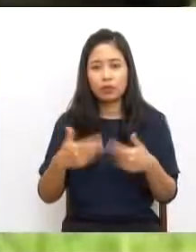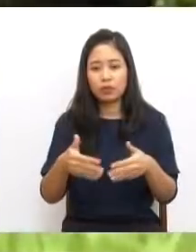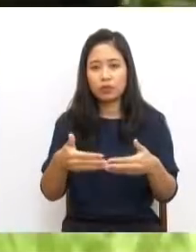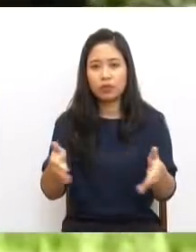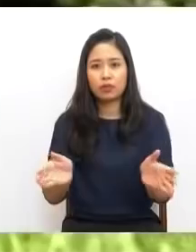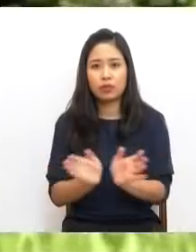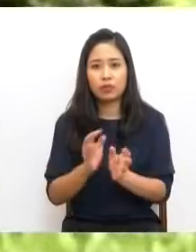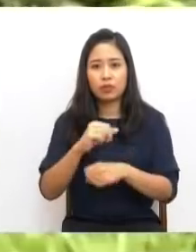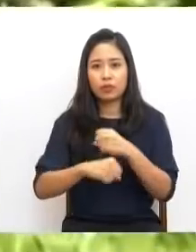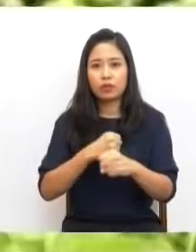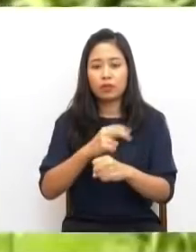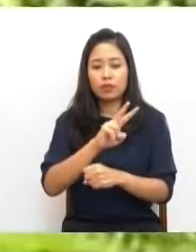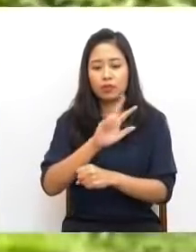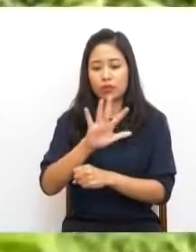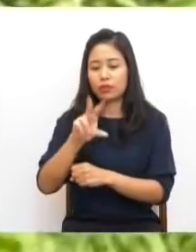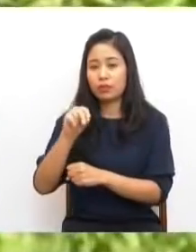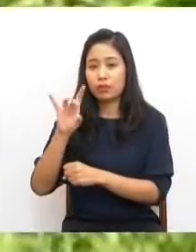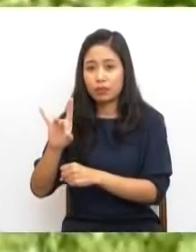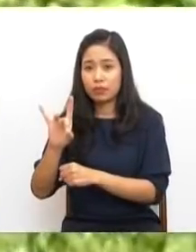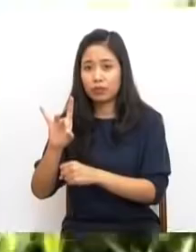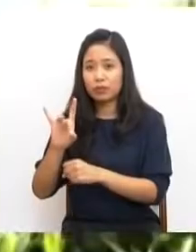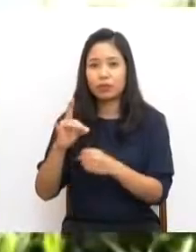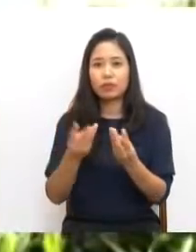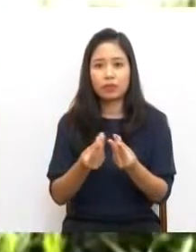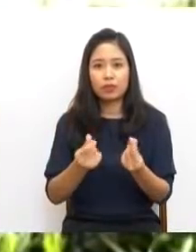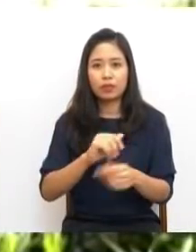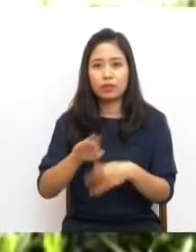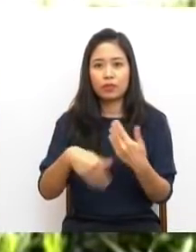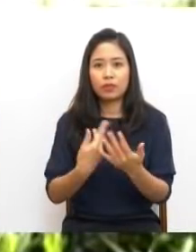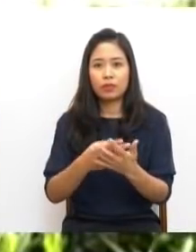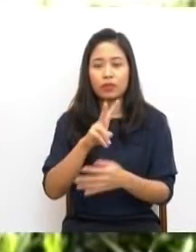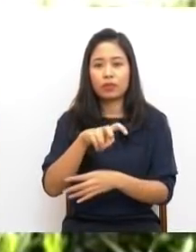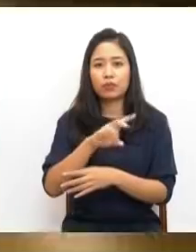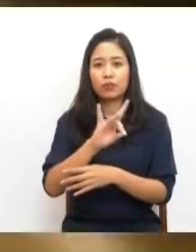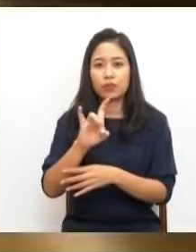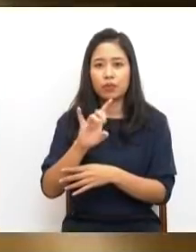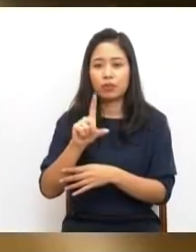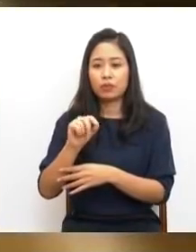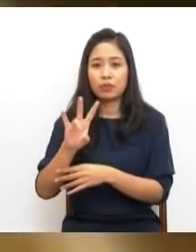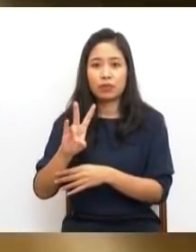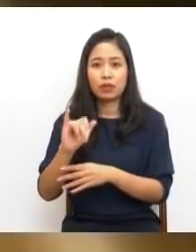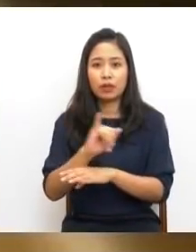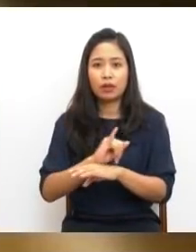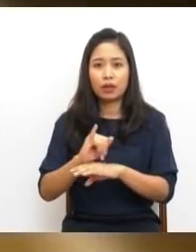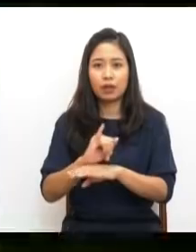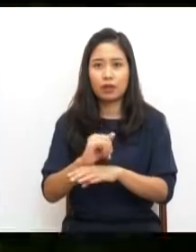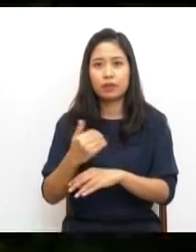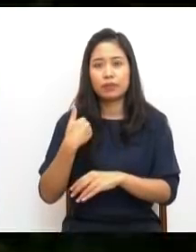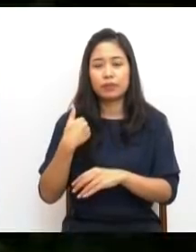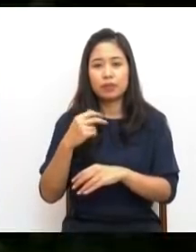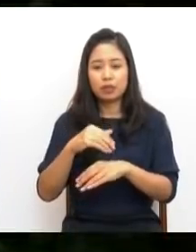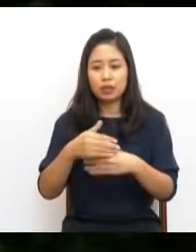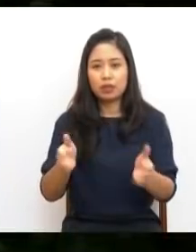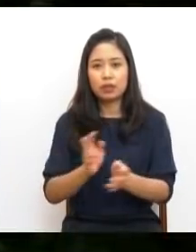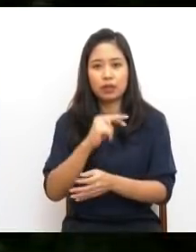ในปี2538ซึ่งมีพื้นที่รวมทั้งสิ้น 2,827 ไร่2งาน10ตารางวา